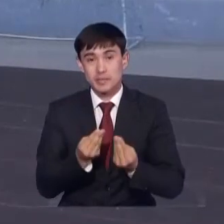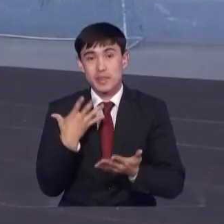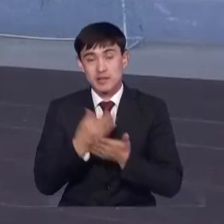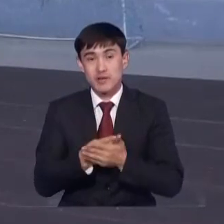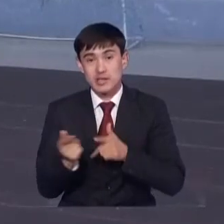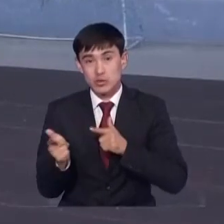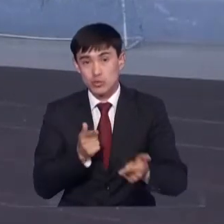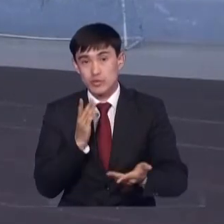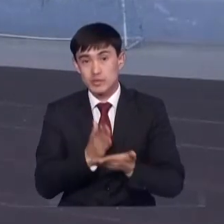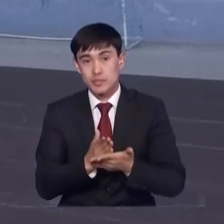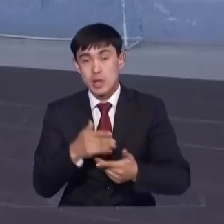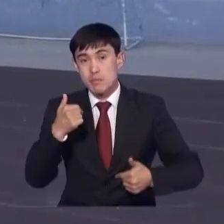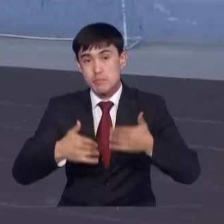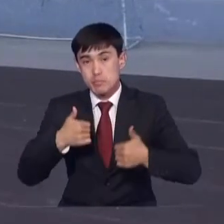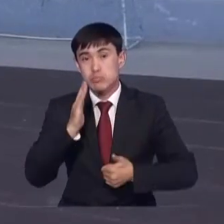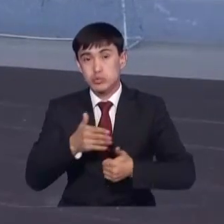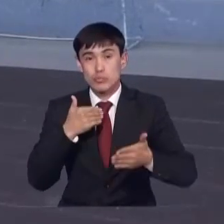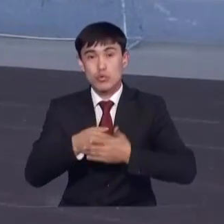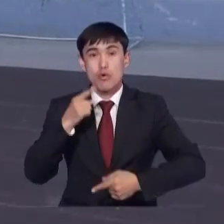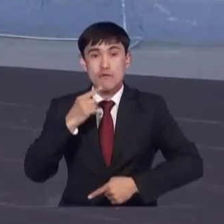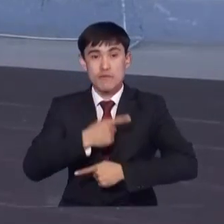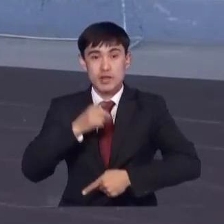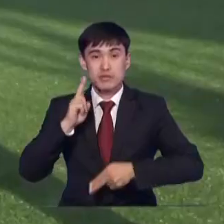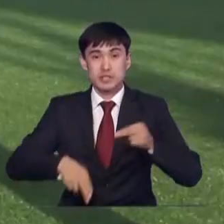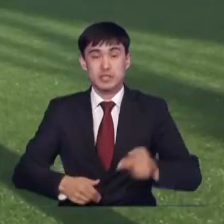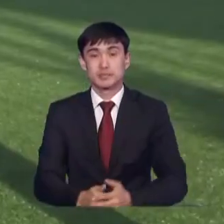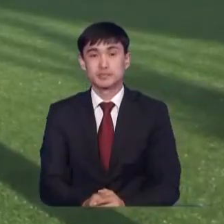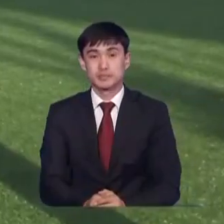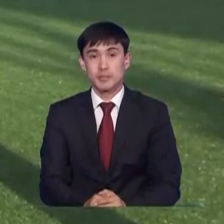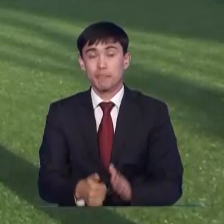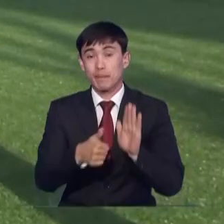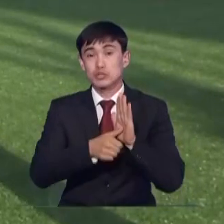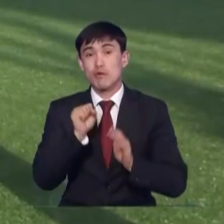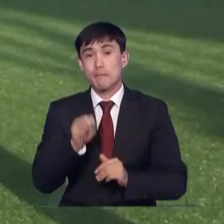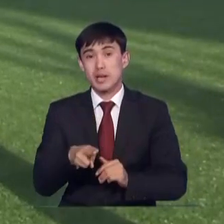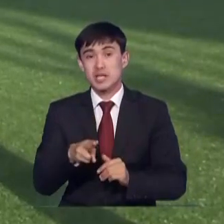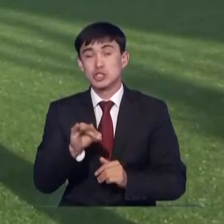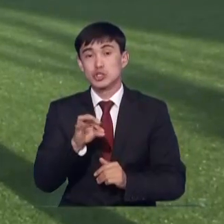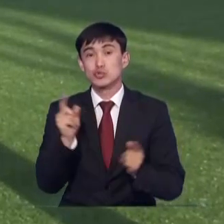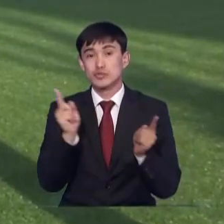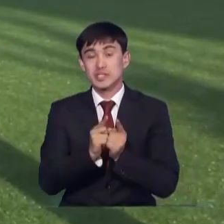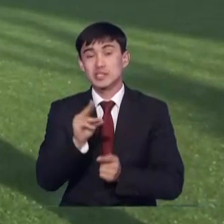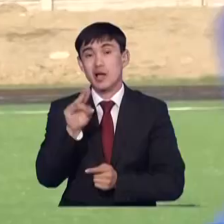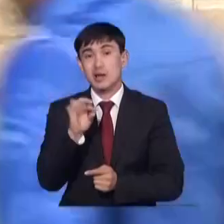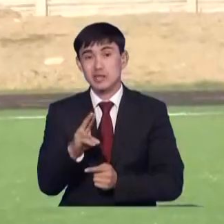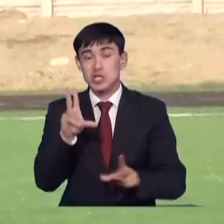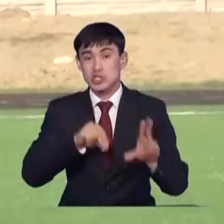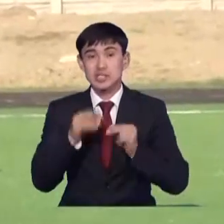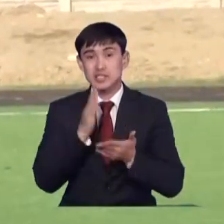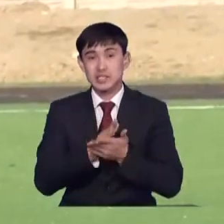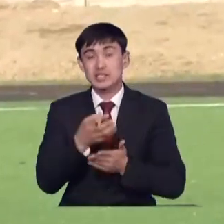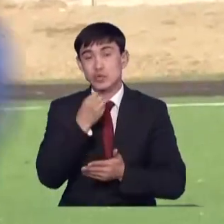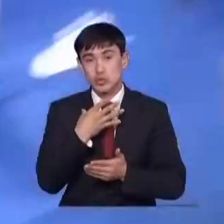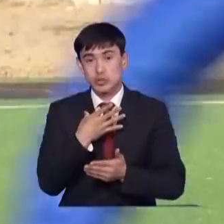свои заготовки биться будем до финального свистка уже 6 апреля в Алматы встретиться с кайратом шансы есть и